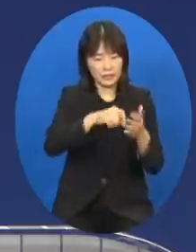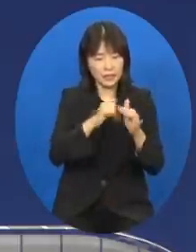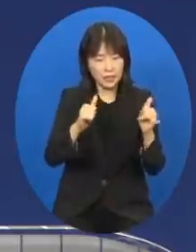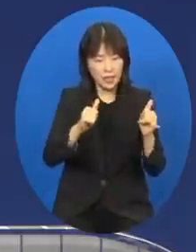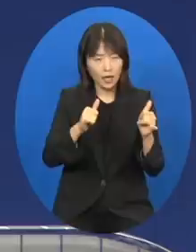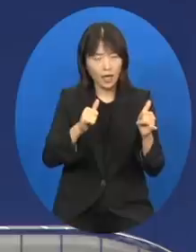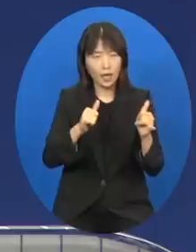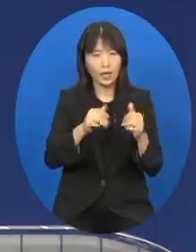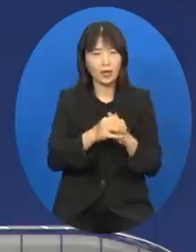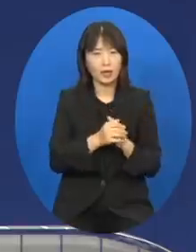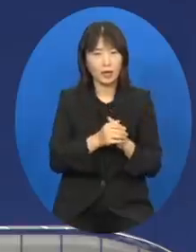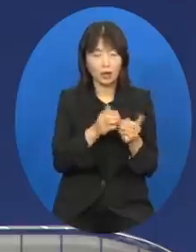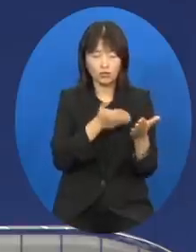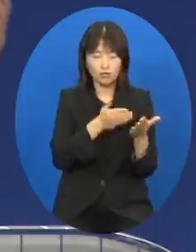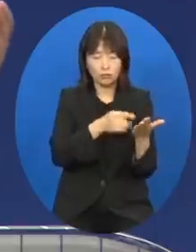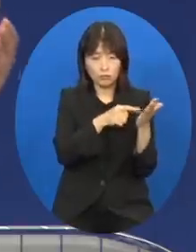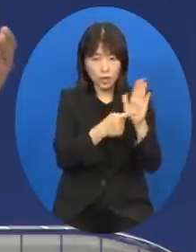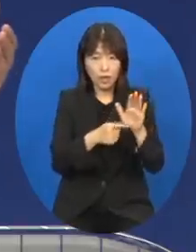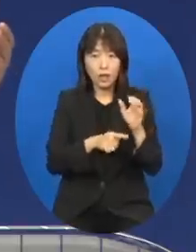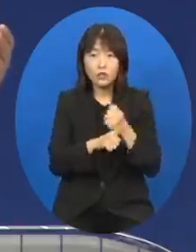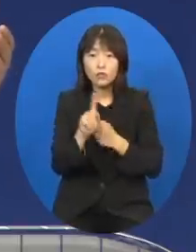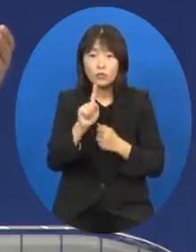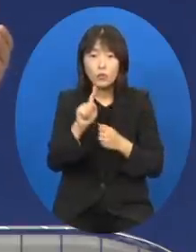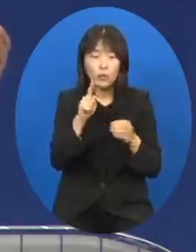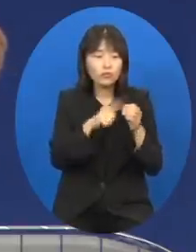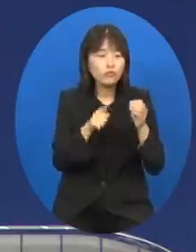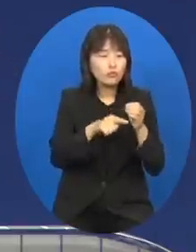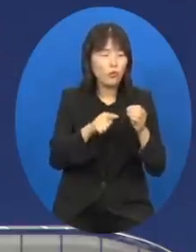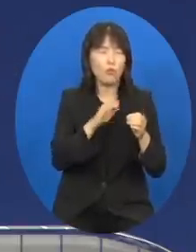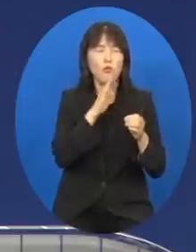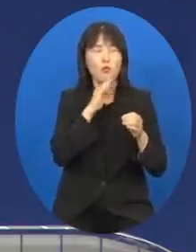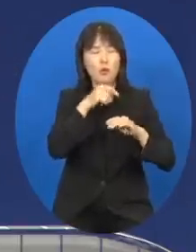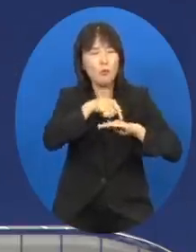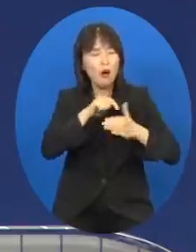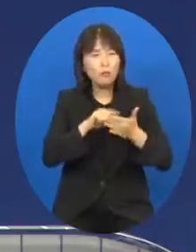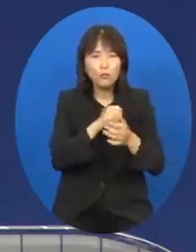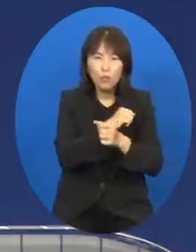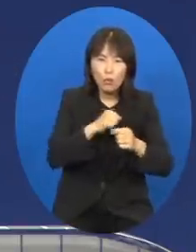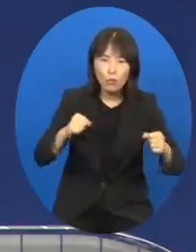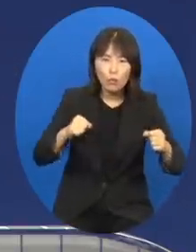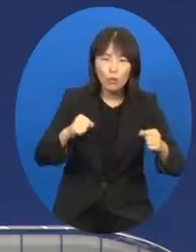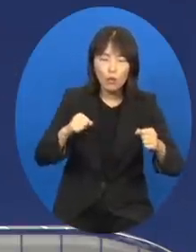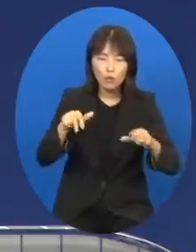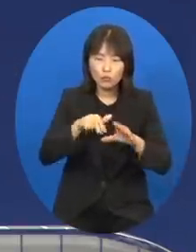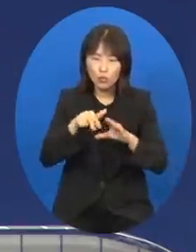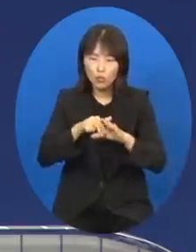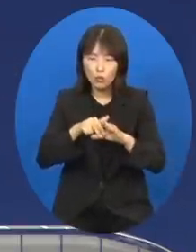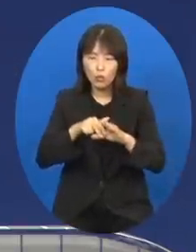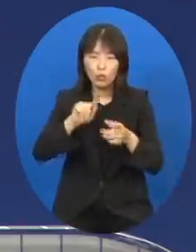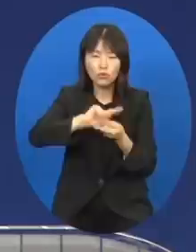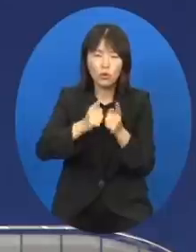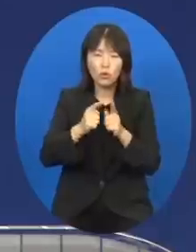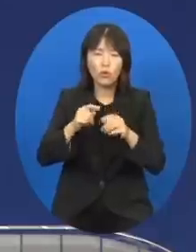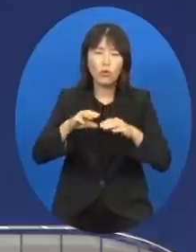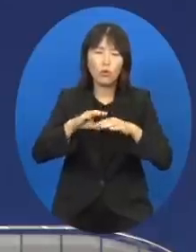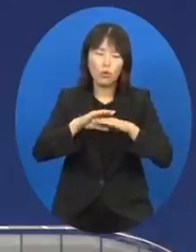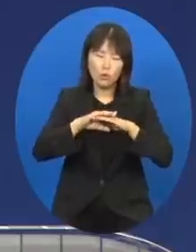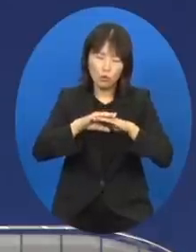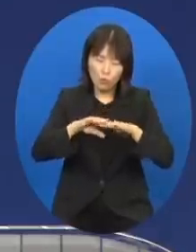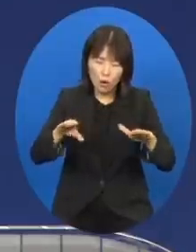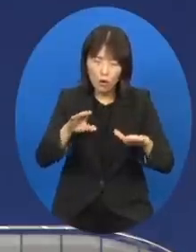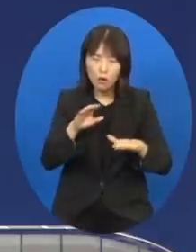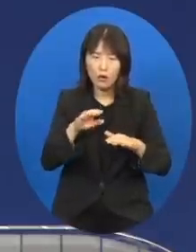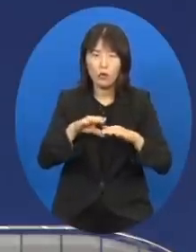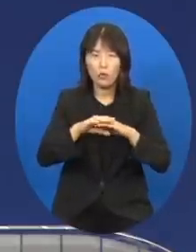이유는, 야, 불교가 참 마음이 넓구나. 종교 간의 화해가 중요해. 그런 뜻으로 이제